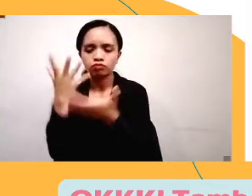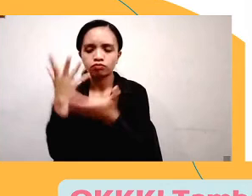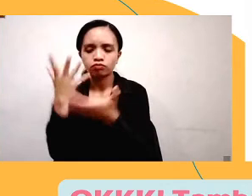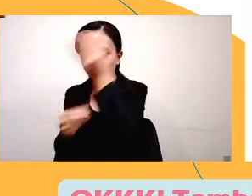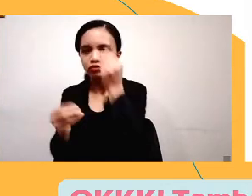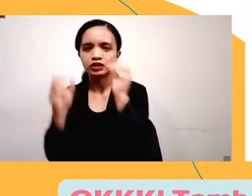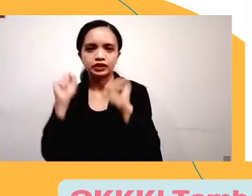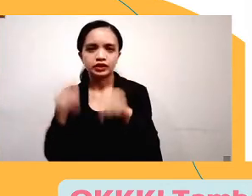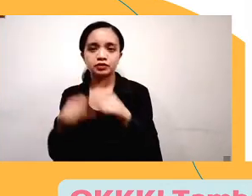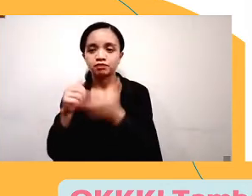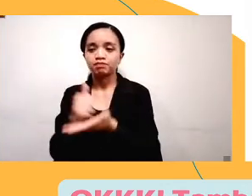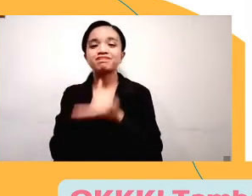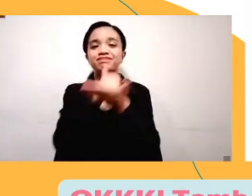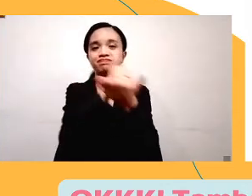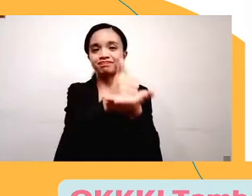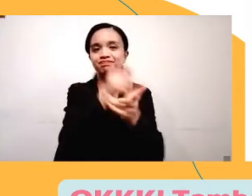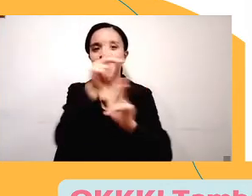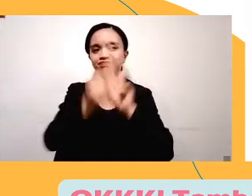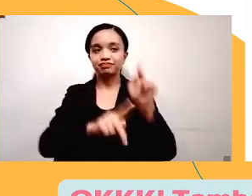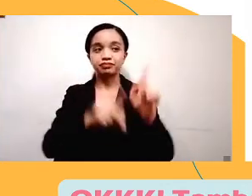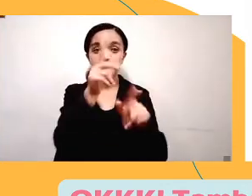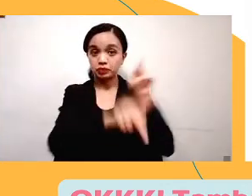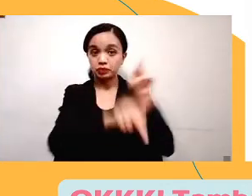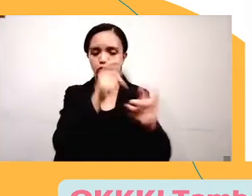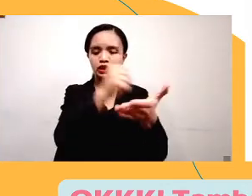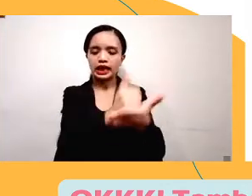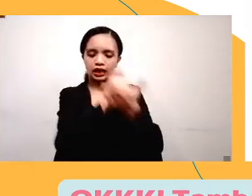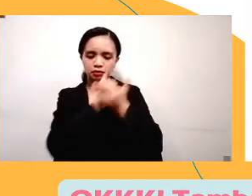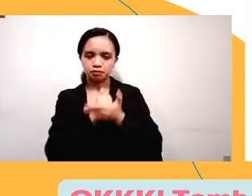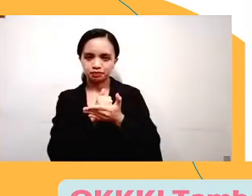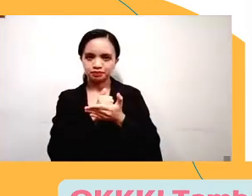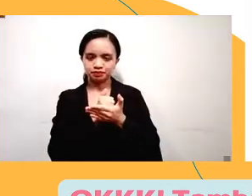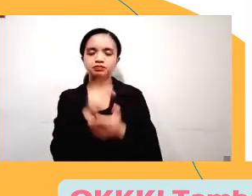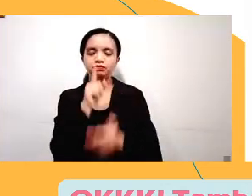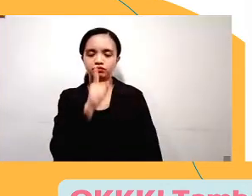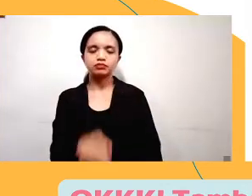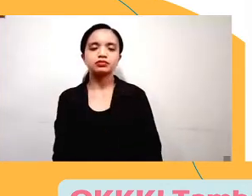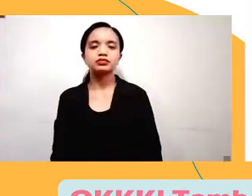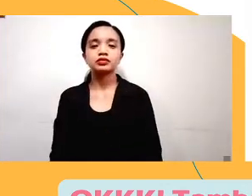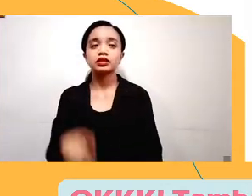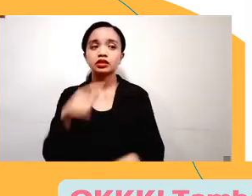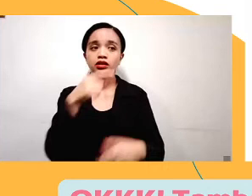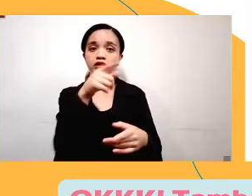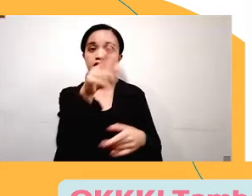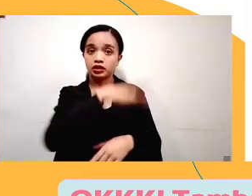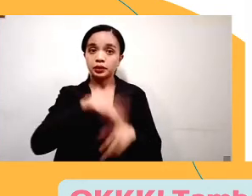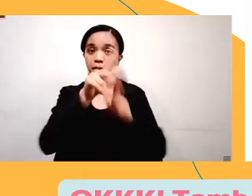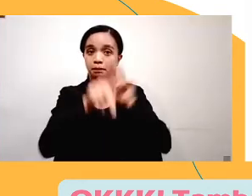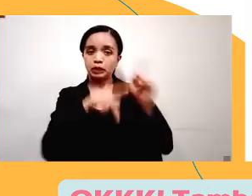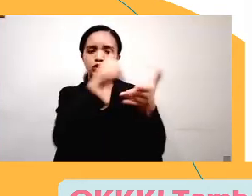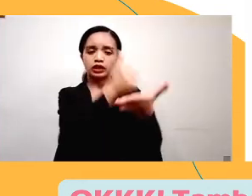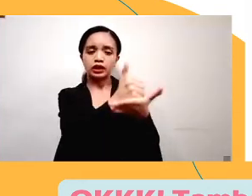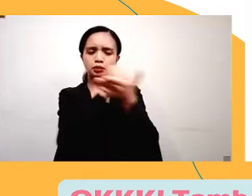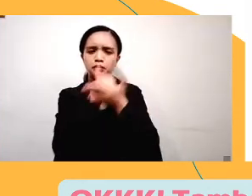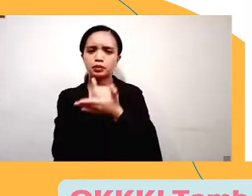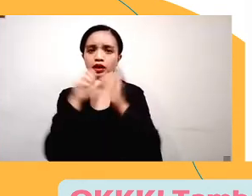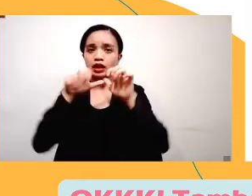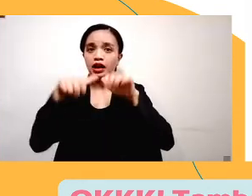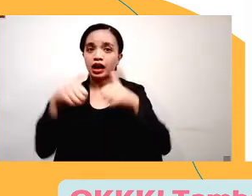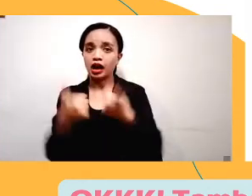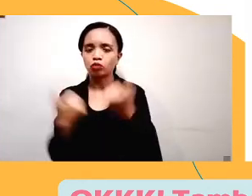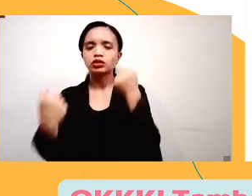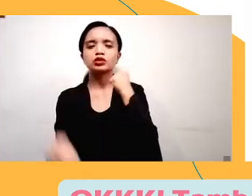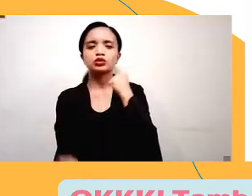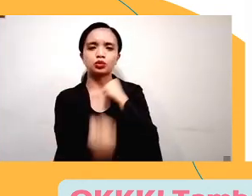ang iba sa kanya. Diba? Sabi ni Kyle, tinutulungan ako ng kapwa ko sa pamamagitan ng pagsuporta.